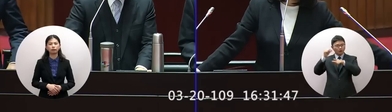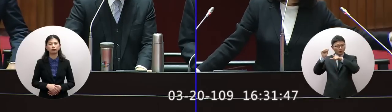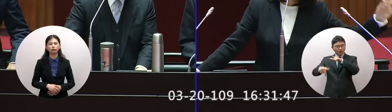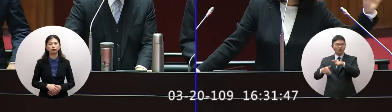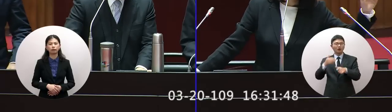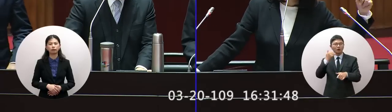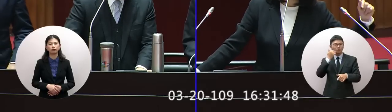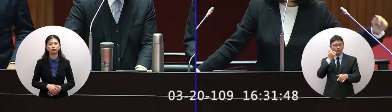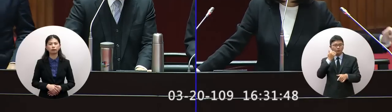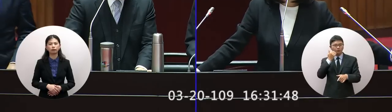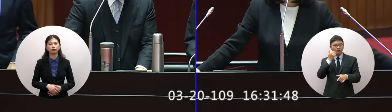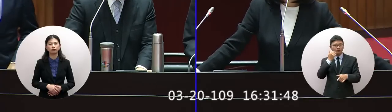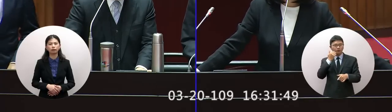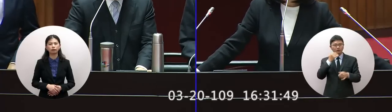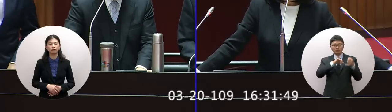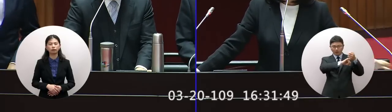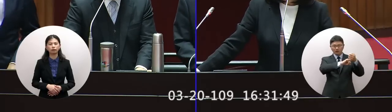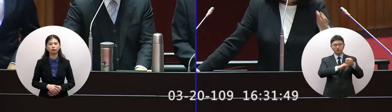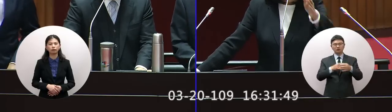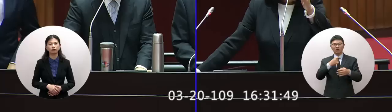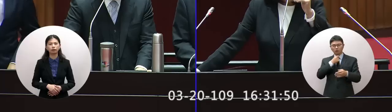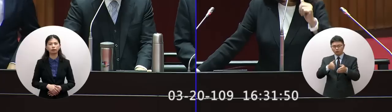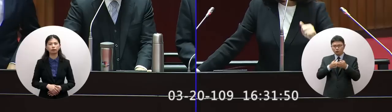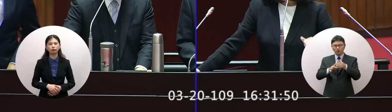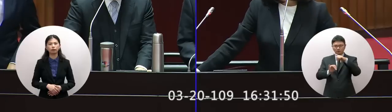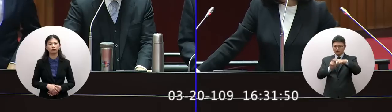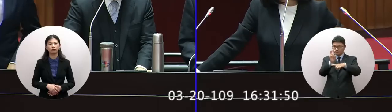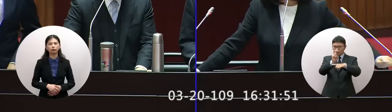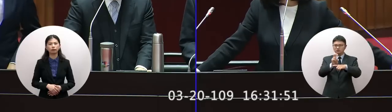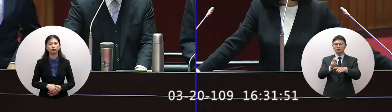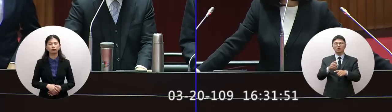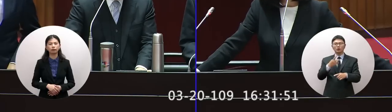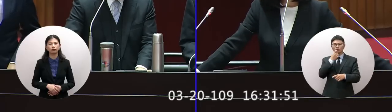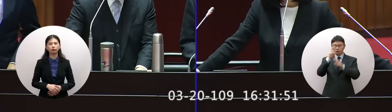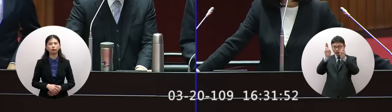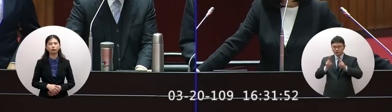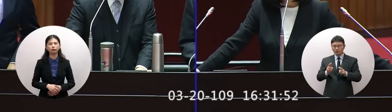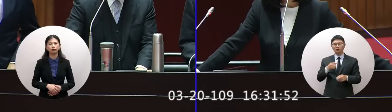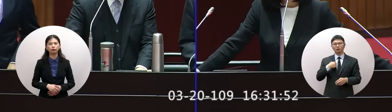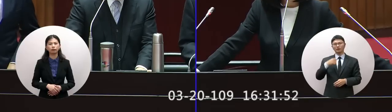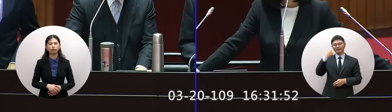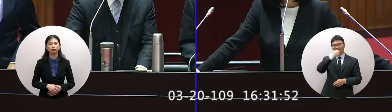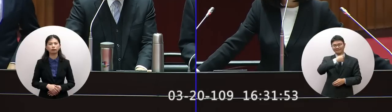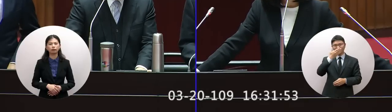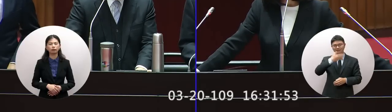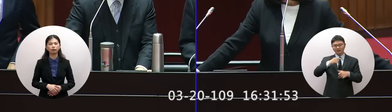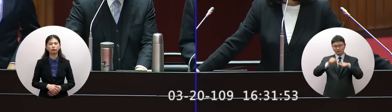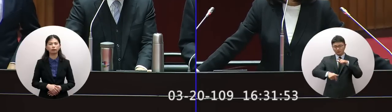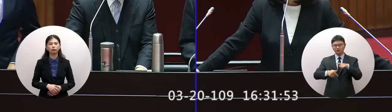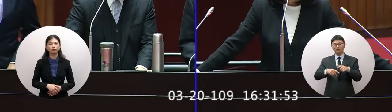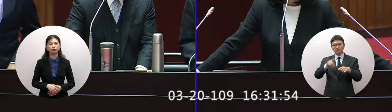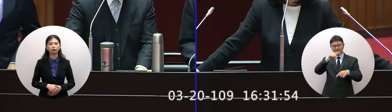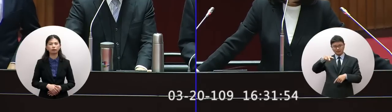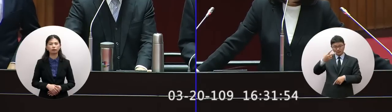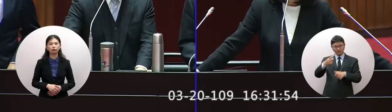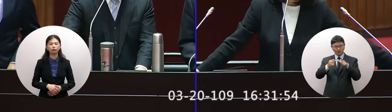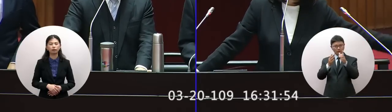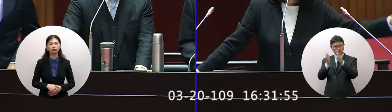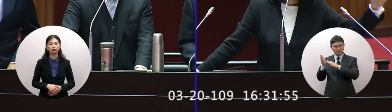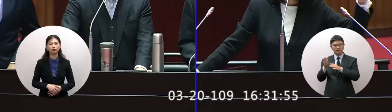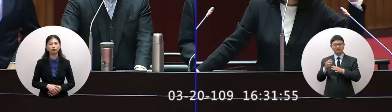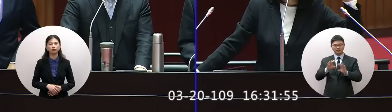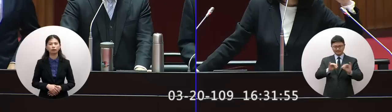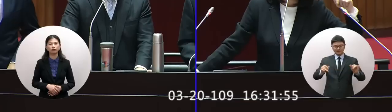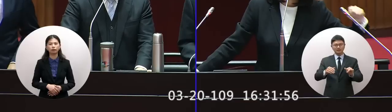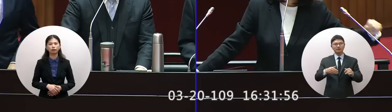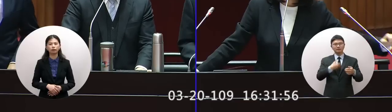些公司要有20%的绿电，所以我们台糖公司才会圈1200公顷的地给他。而就为了他，我们还